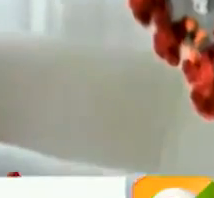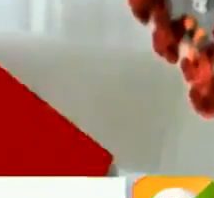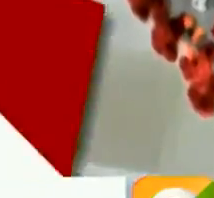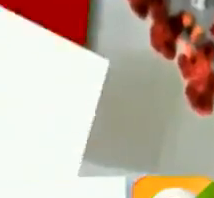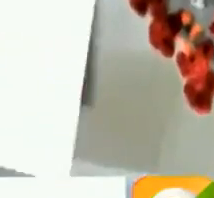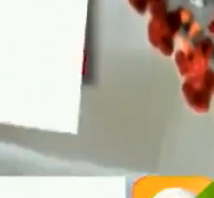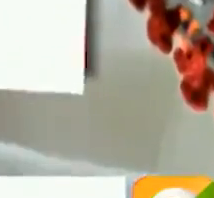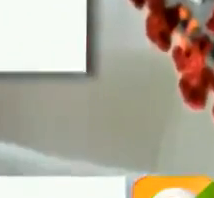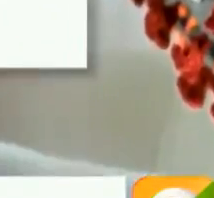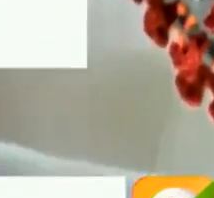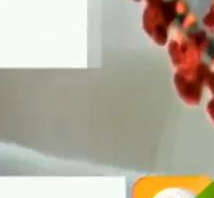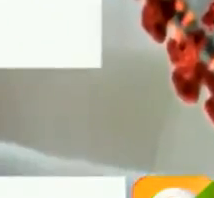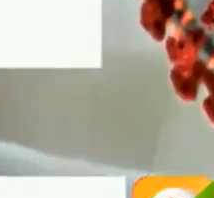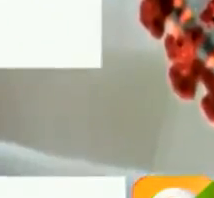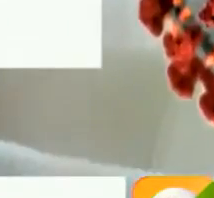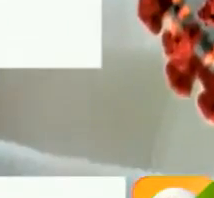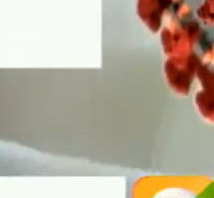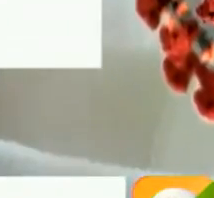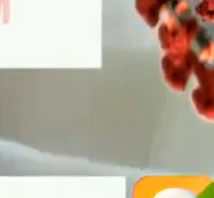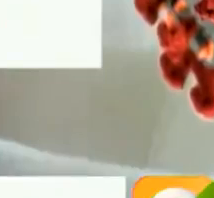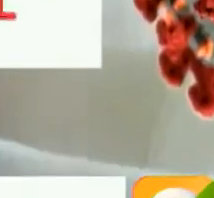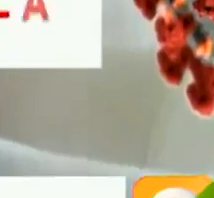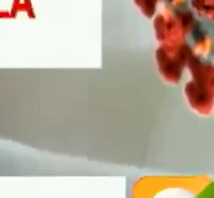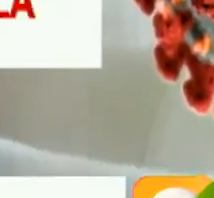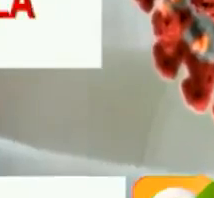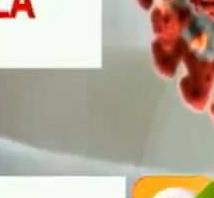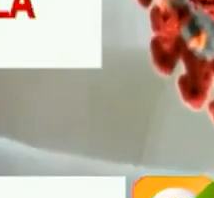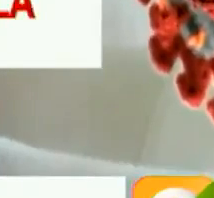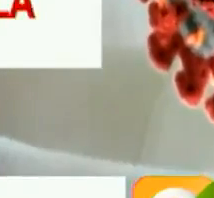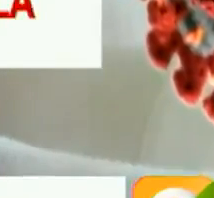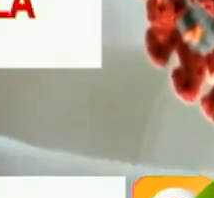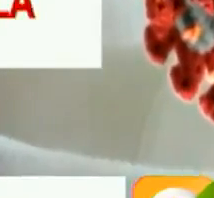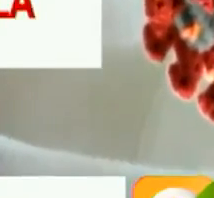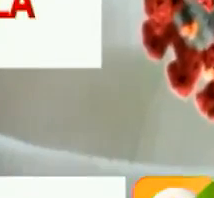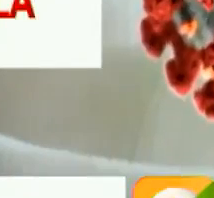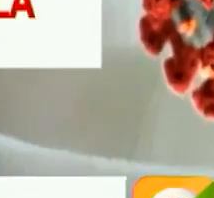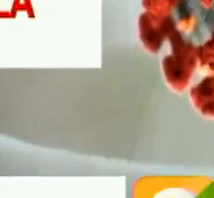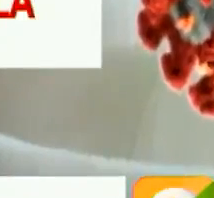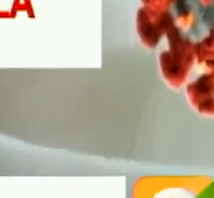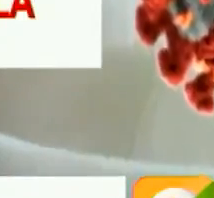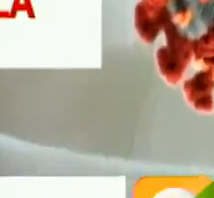kuchelewa. Idadi ya jumla waliofariki nchini kutokana na corona ni watu 3,073.